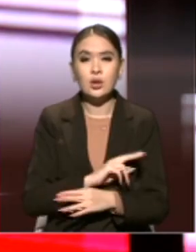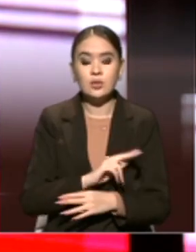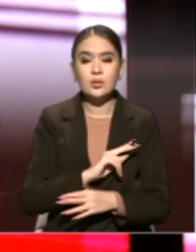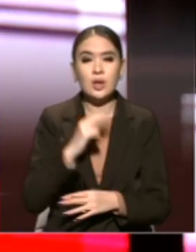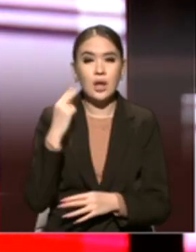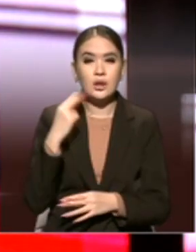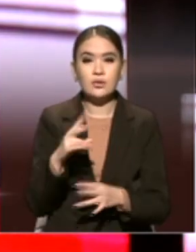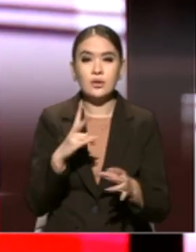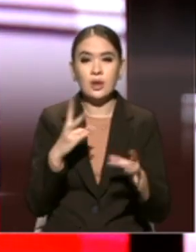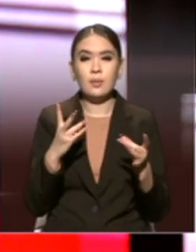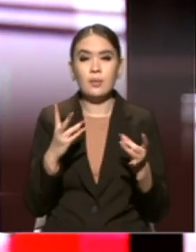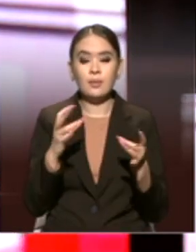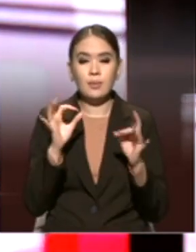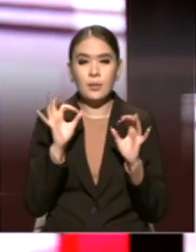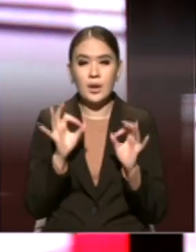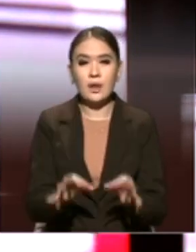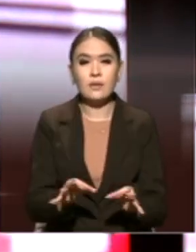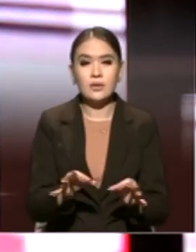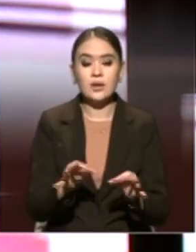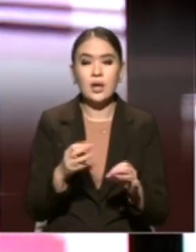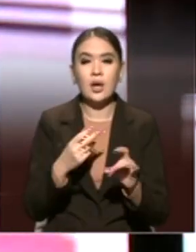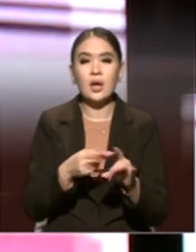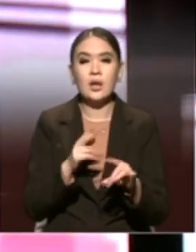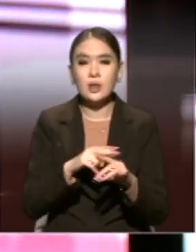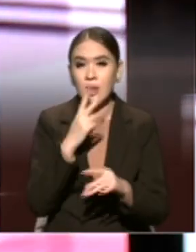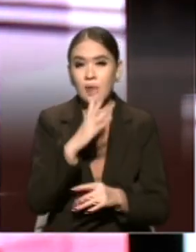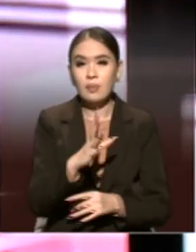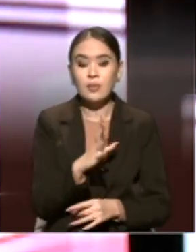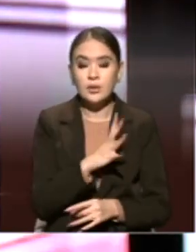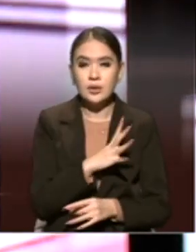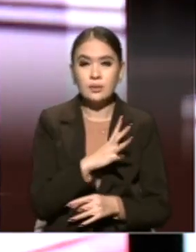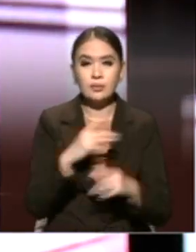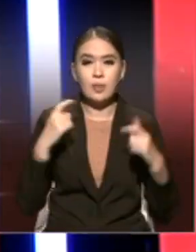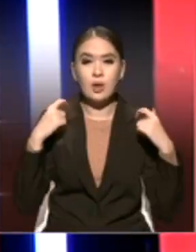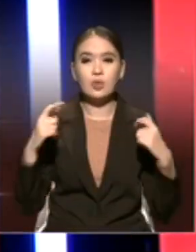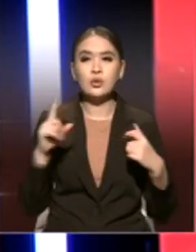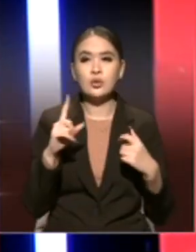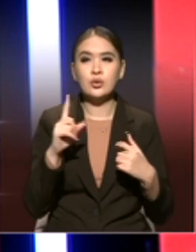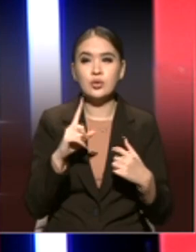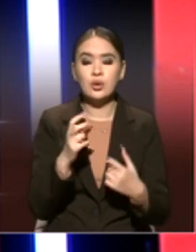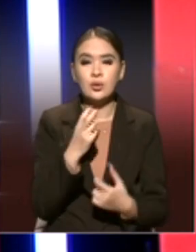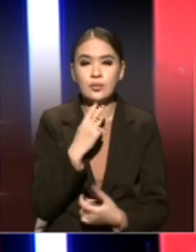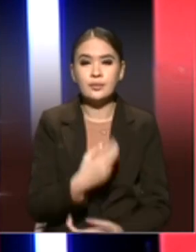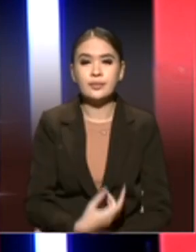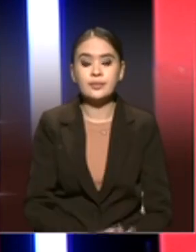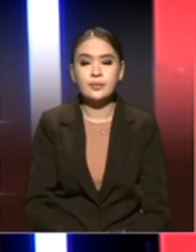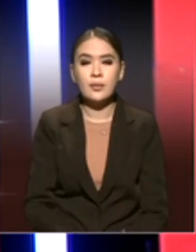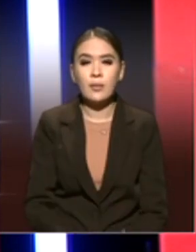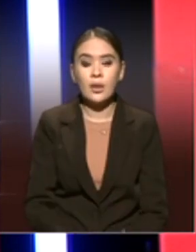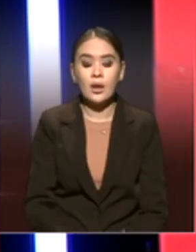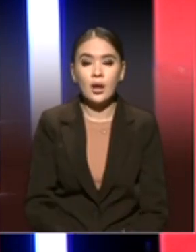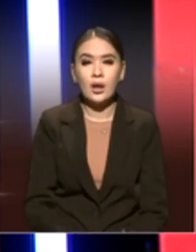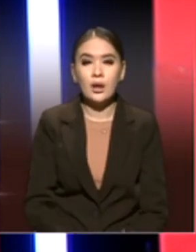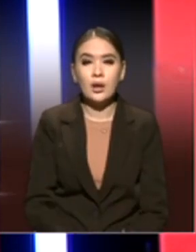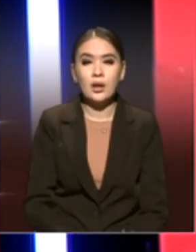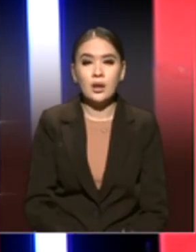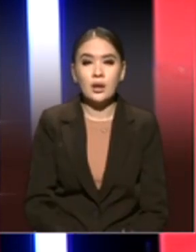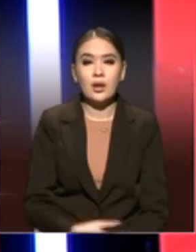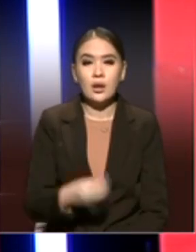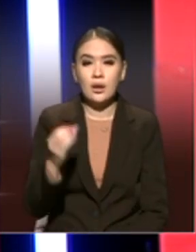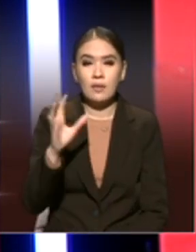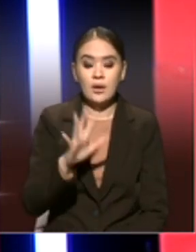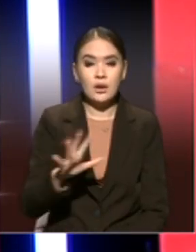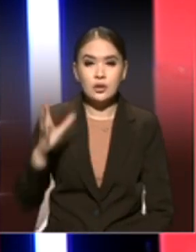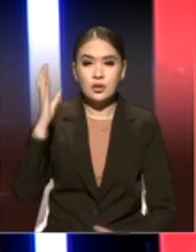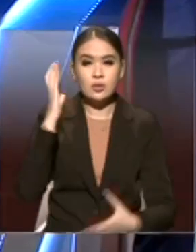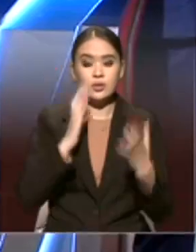дұрыс болса екен деген ойдамын. Полковник мырза, сізді не толғандырады, неге күлдіңіз? Енді Еуразия ұлттық университеті